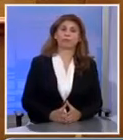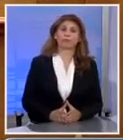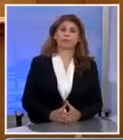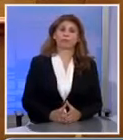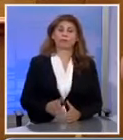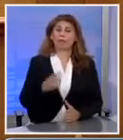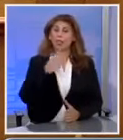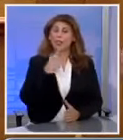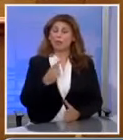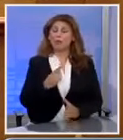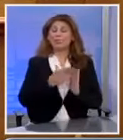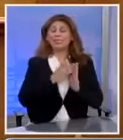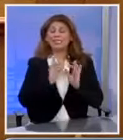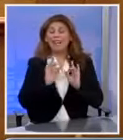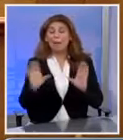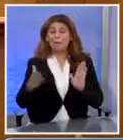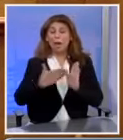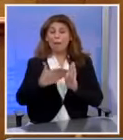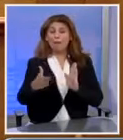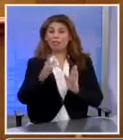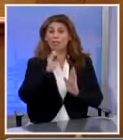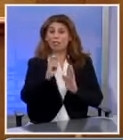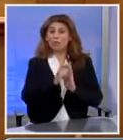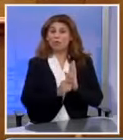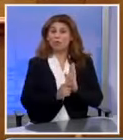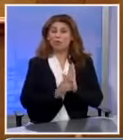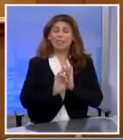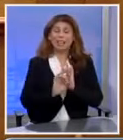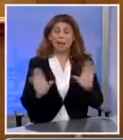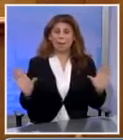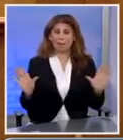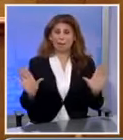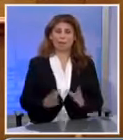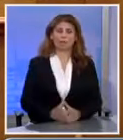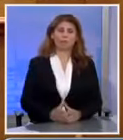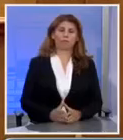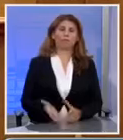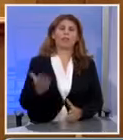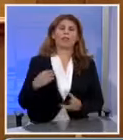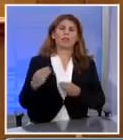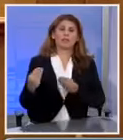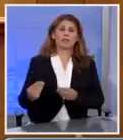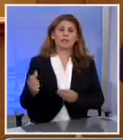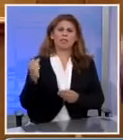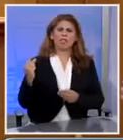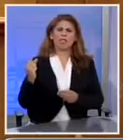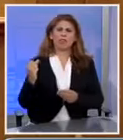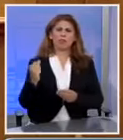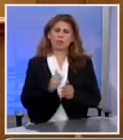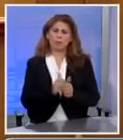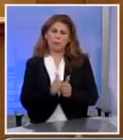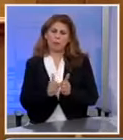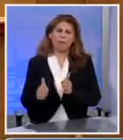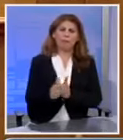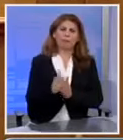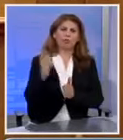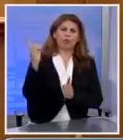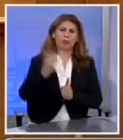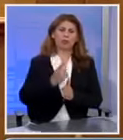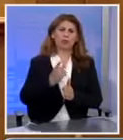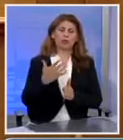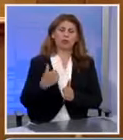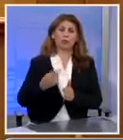Θα αναφερθώ στο γεγονός ότι καμία από αυτές τις δημοσκοπήσεις, μα καμία, δεν σας δίνει μια δυναμική να υπερβείτε τα ποσοστά που φέρατε